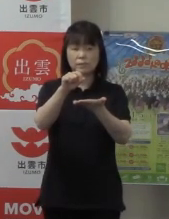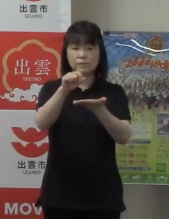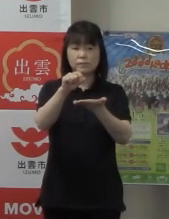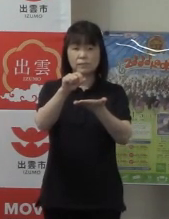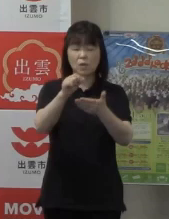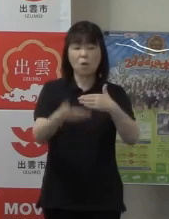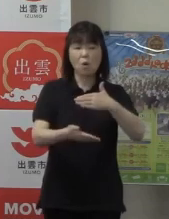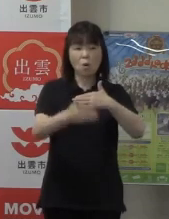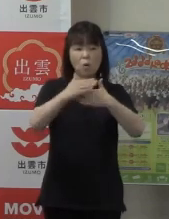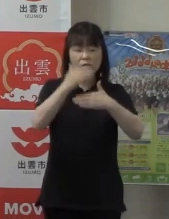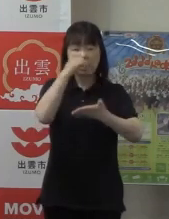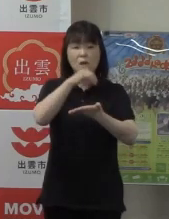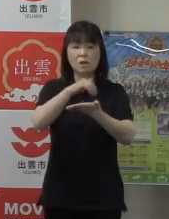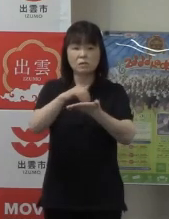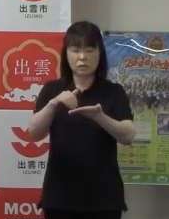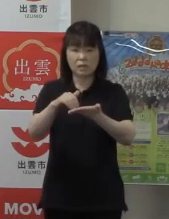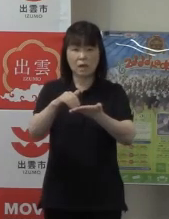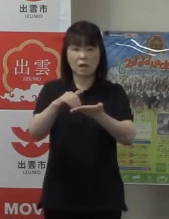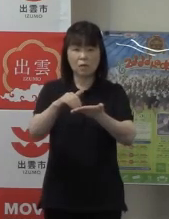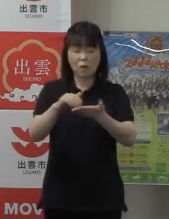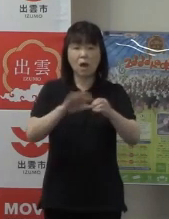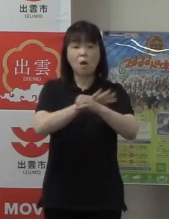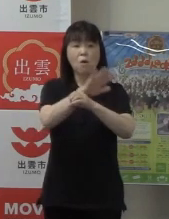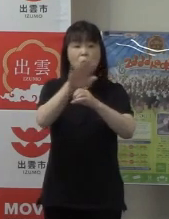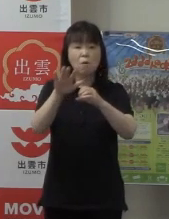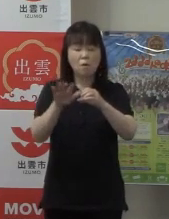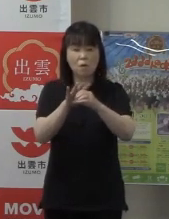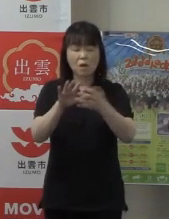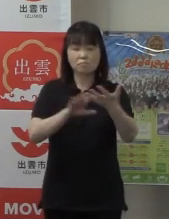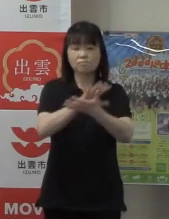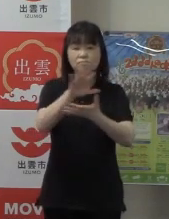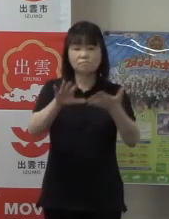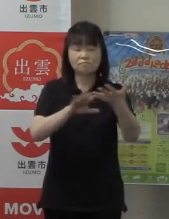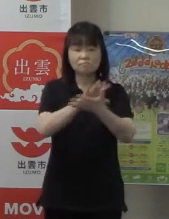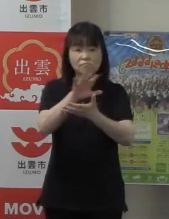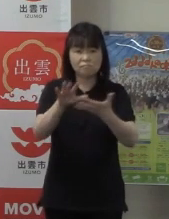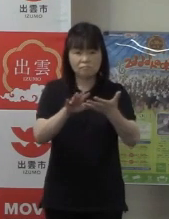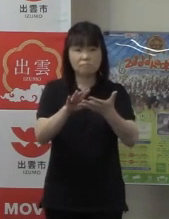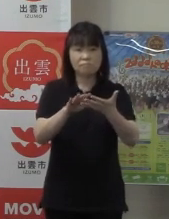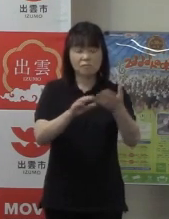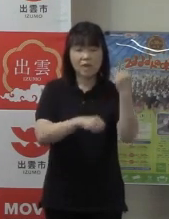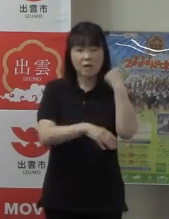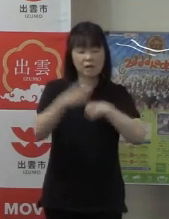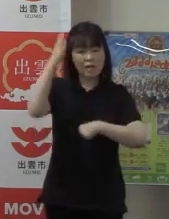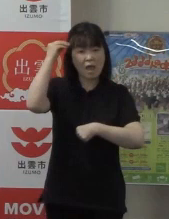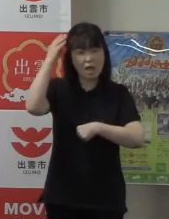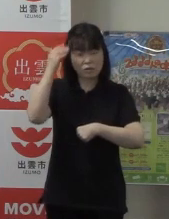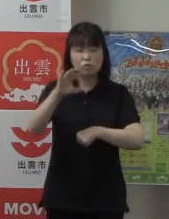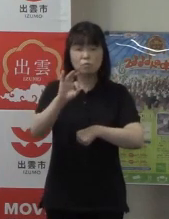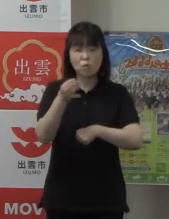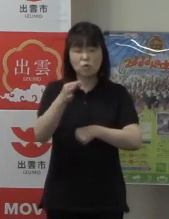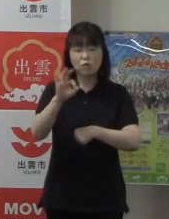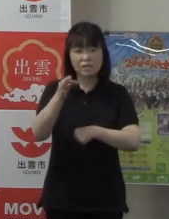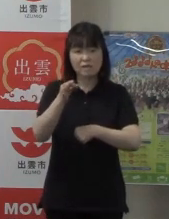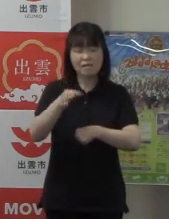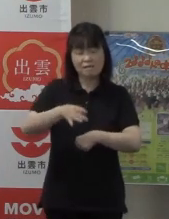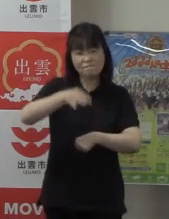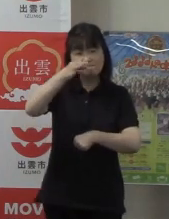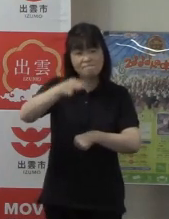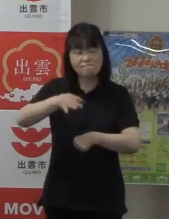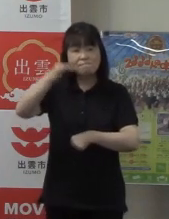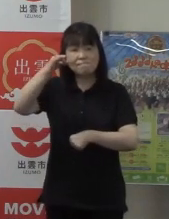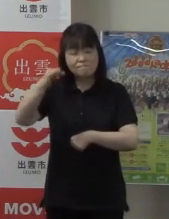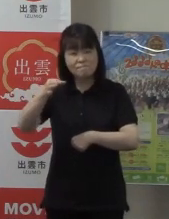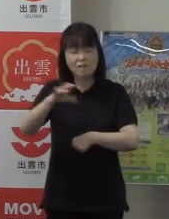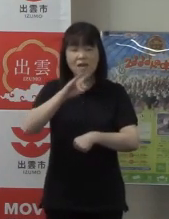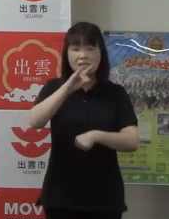補正予算、これはコロナ禍における原油価格、物価高騰により深刻な影響を受けているタクシー、貨